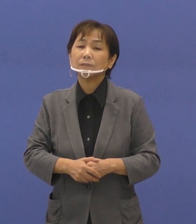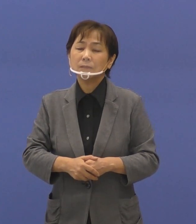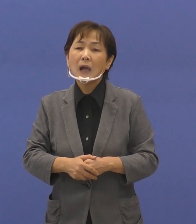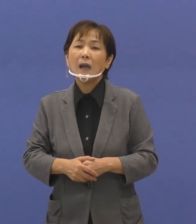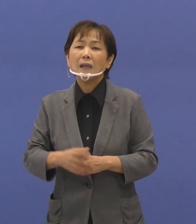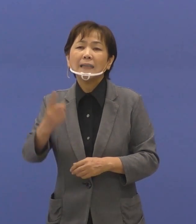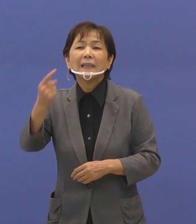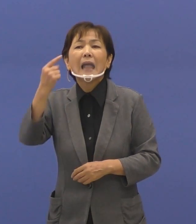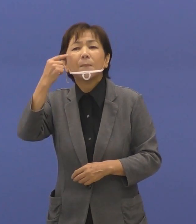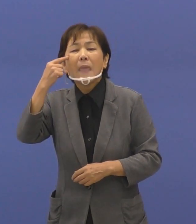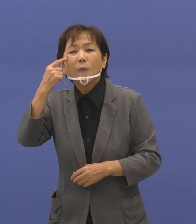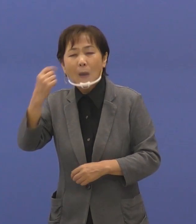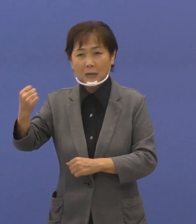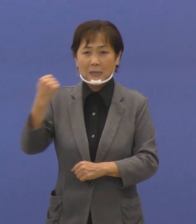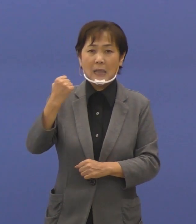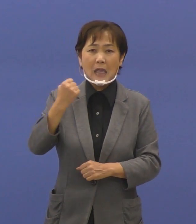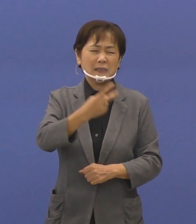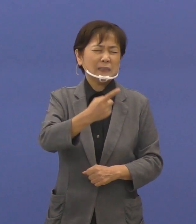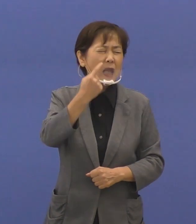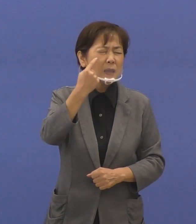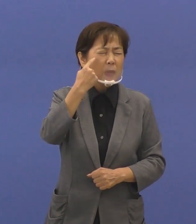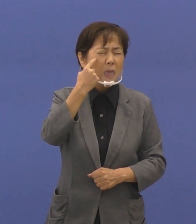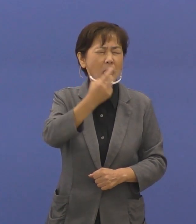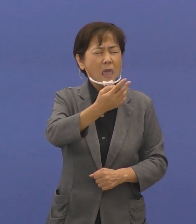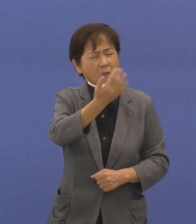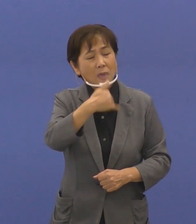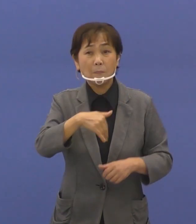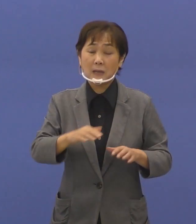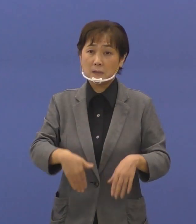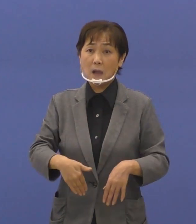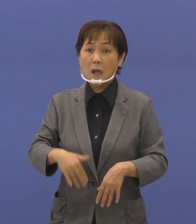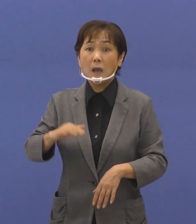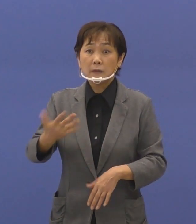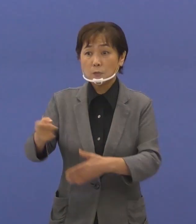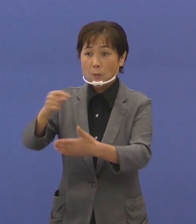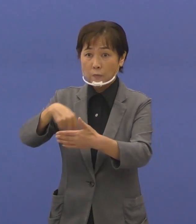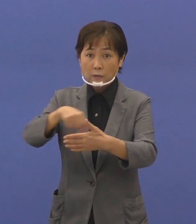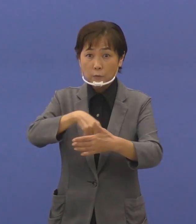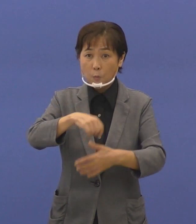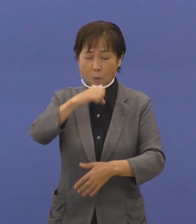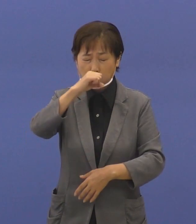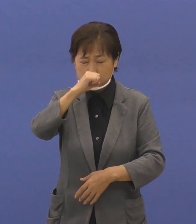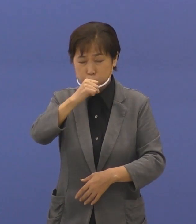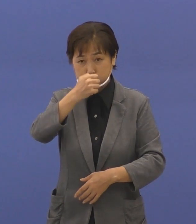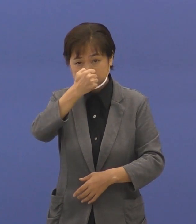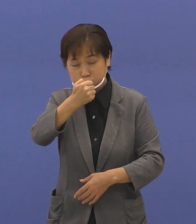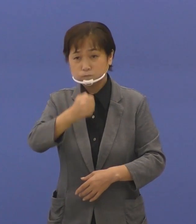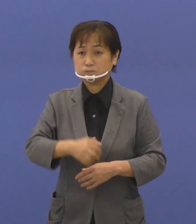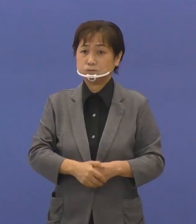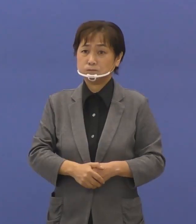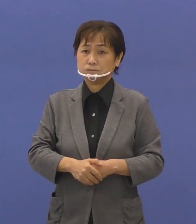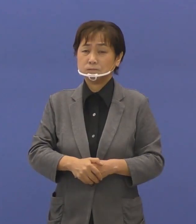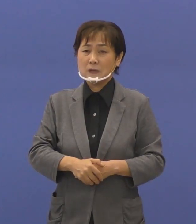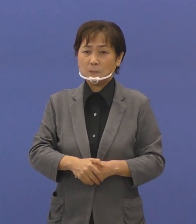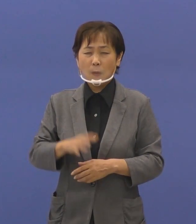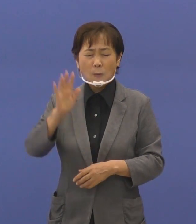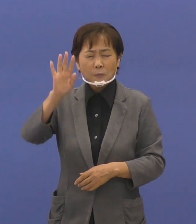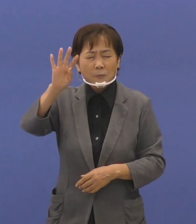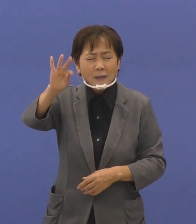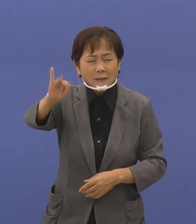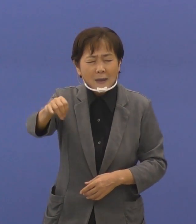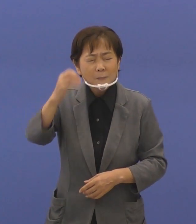いはありますが、甲子園野球として非常に名勝負だったと思いますので、記憶に残る